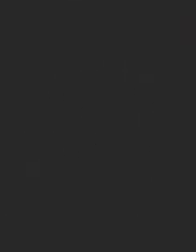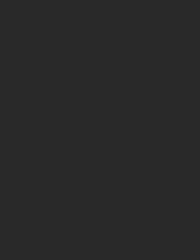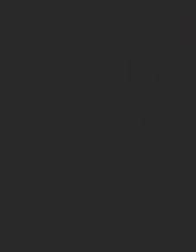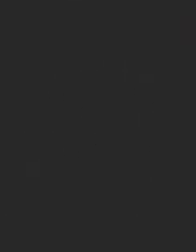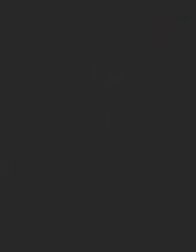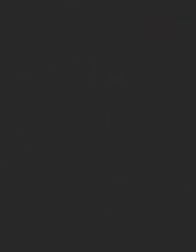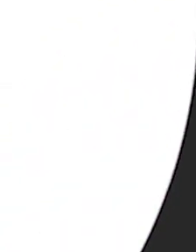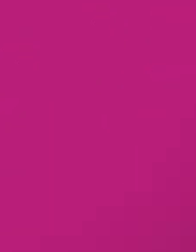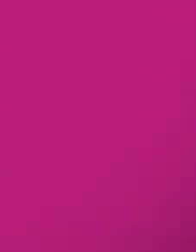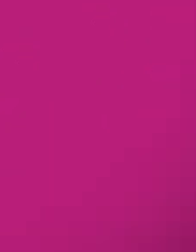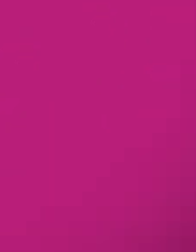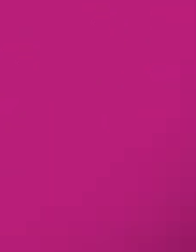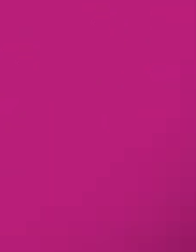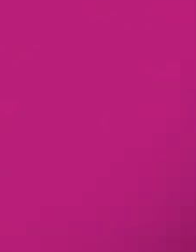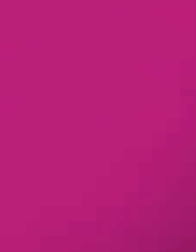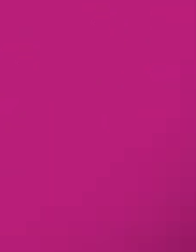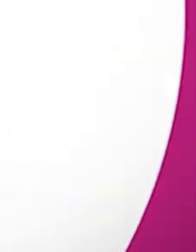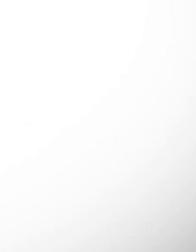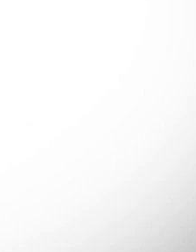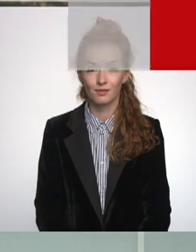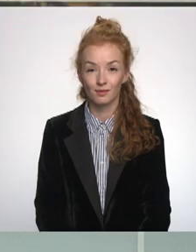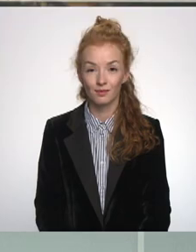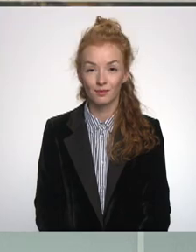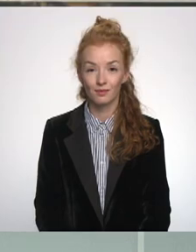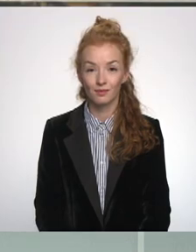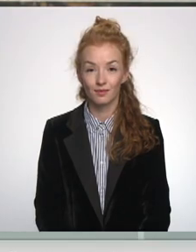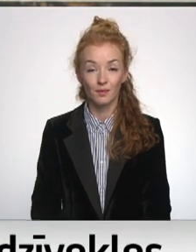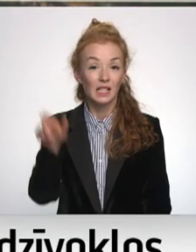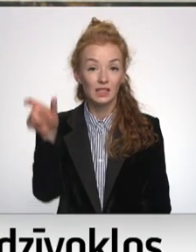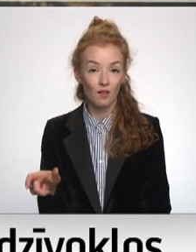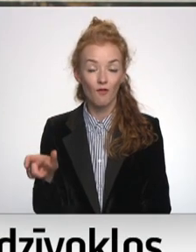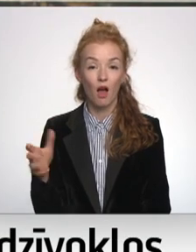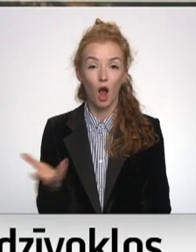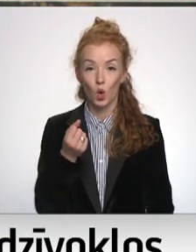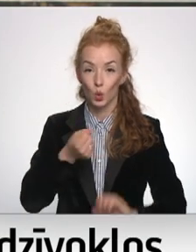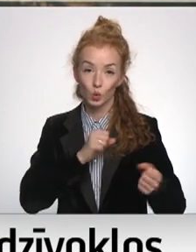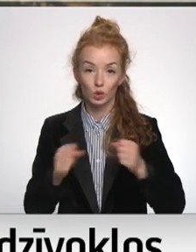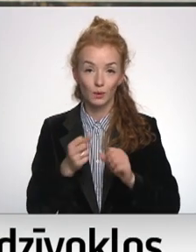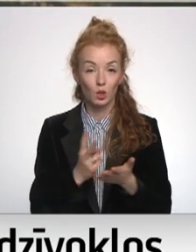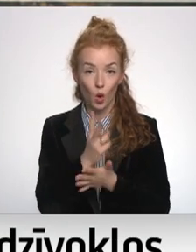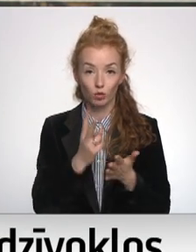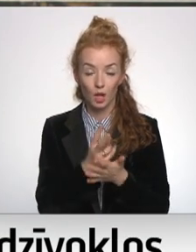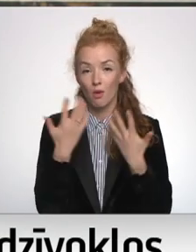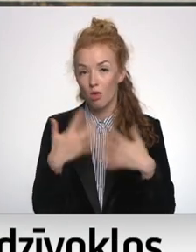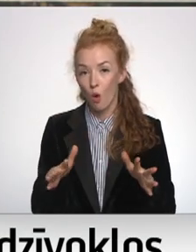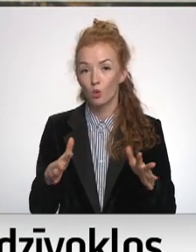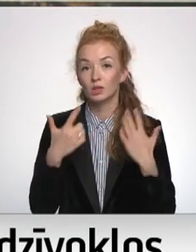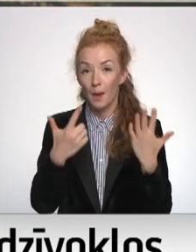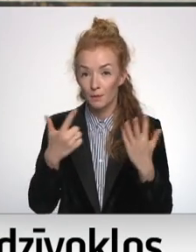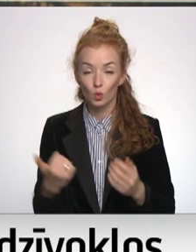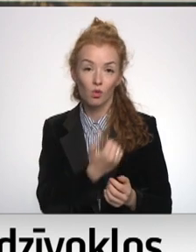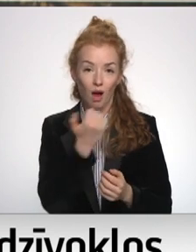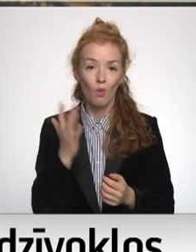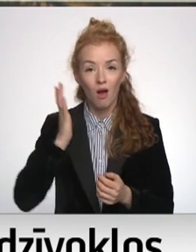Re, viss ēters ir te! Cilvēki ar kustību traucējumiem jau vairāk nekā 7